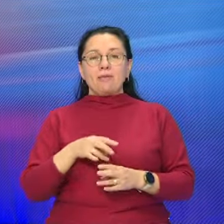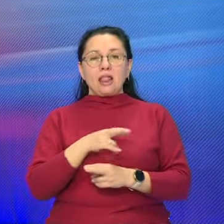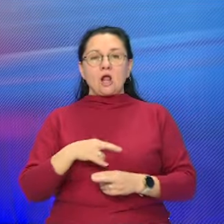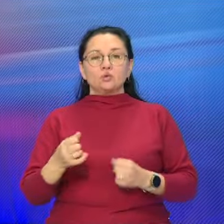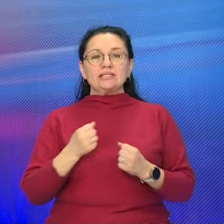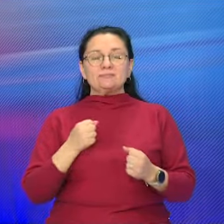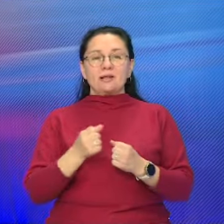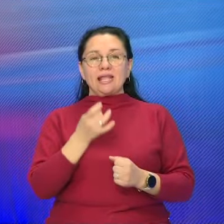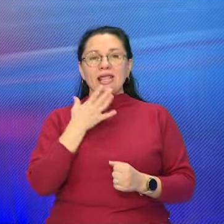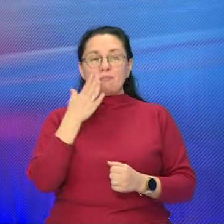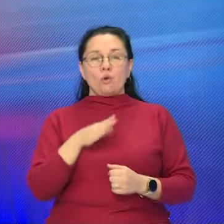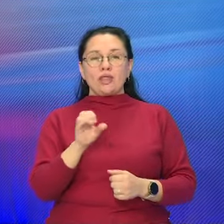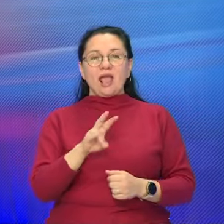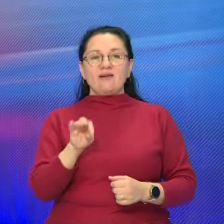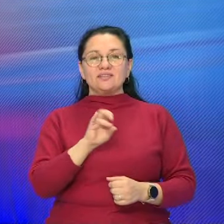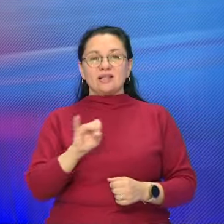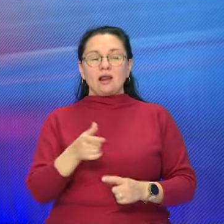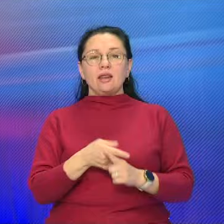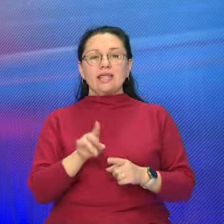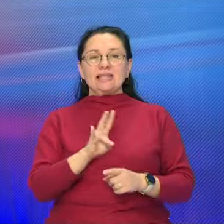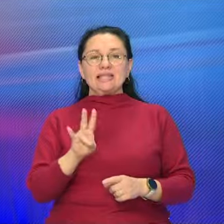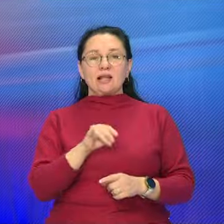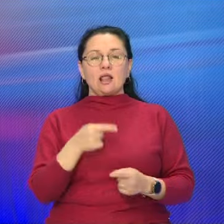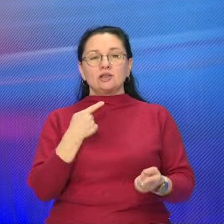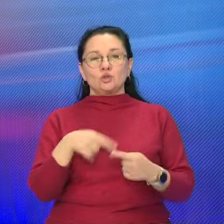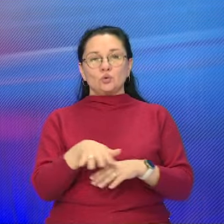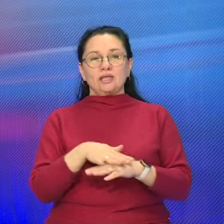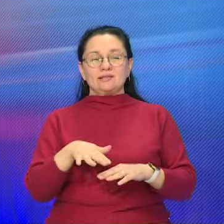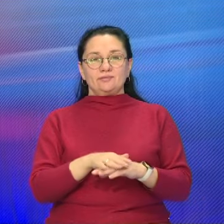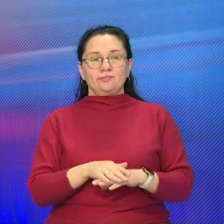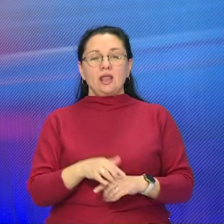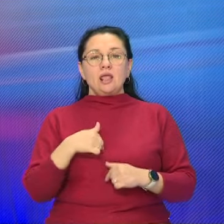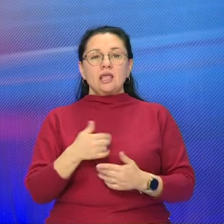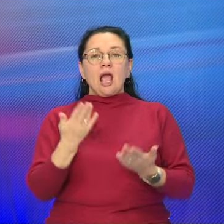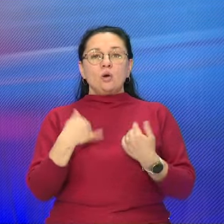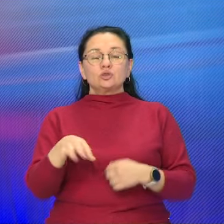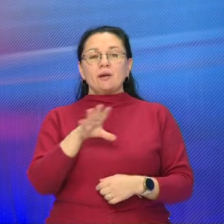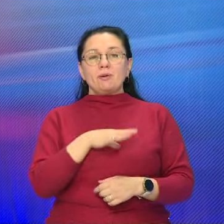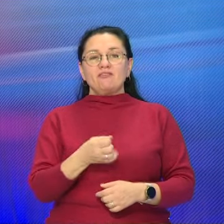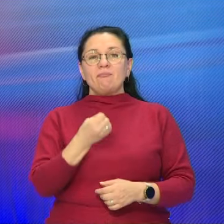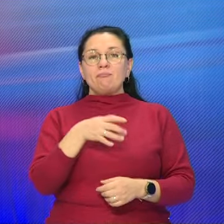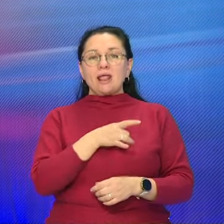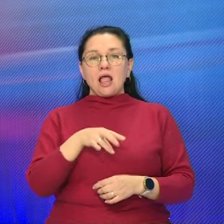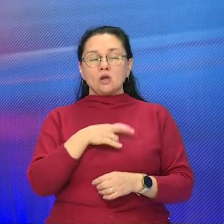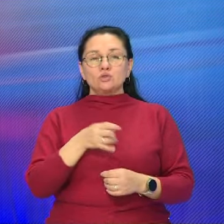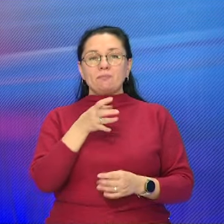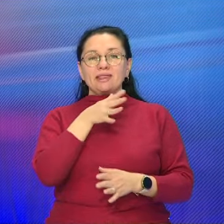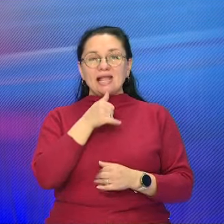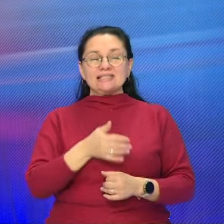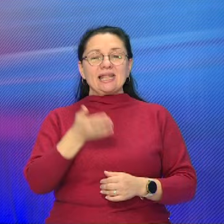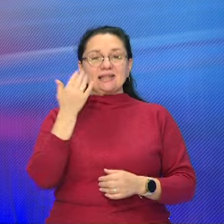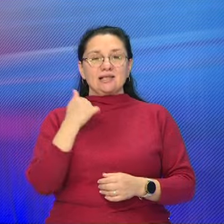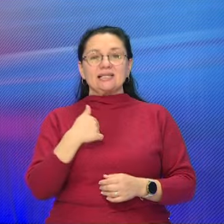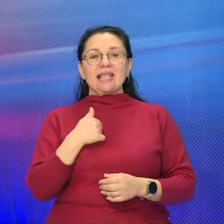з Японіі, Аўстраліі, Бразіліі, Нідерландаў, Таіланда. Я уже был в Беларуси 15 лет назад, и мне очень не